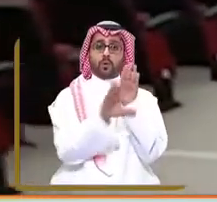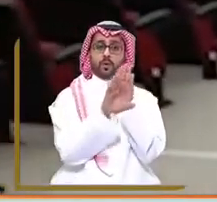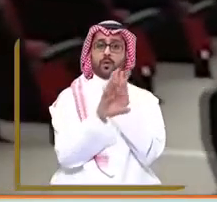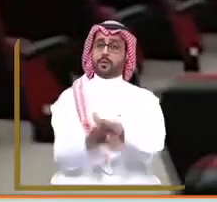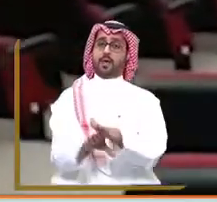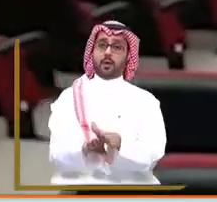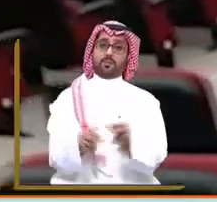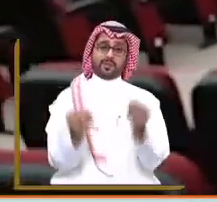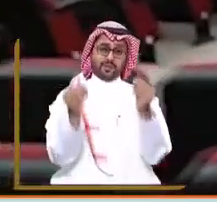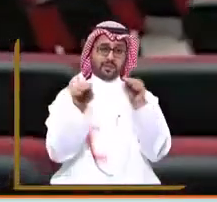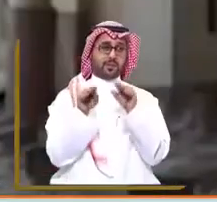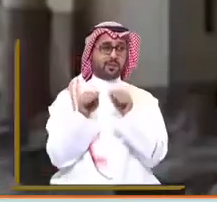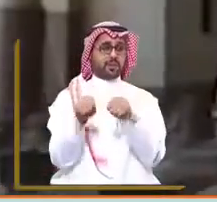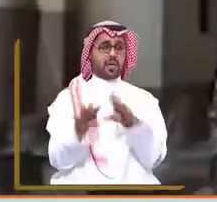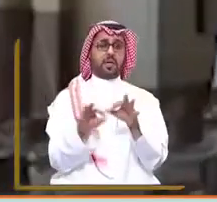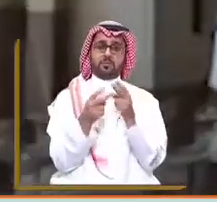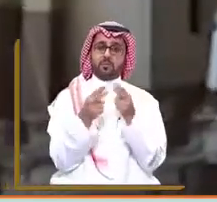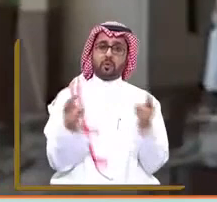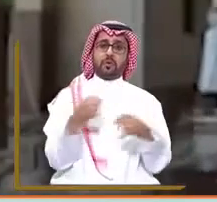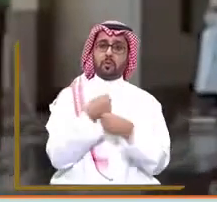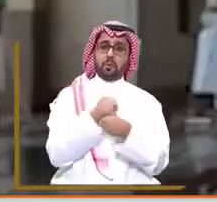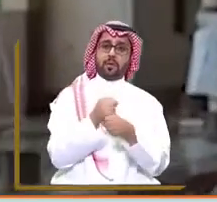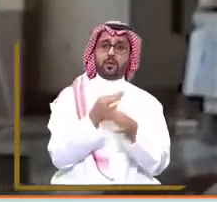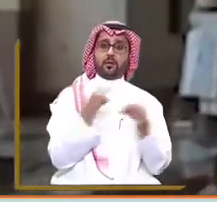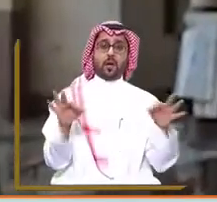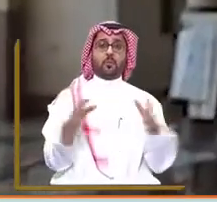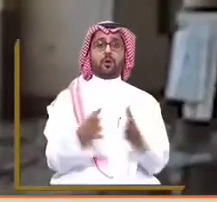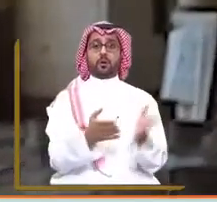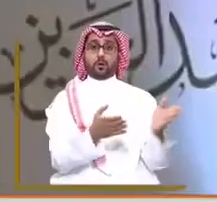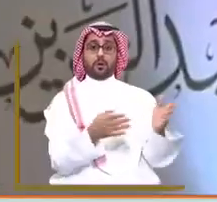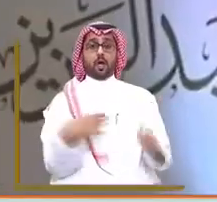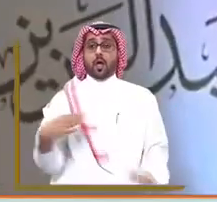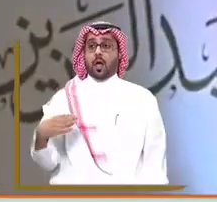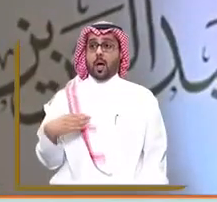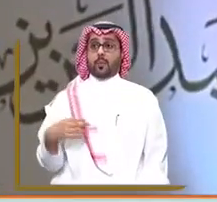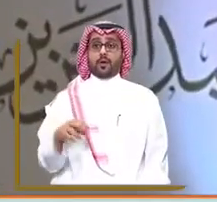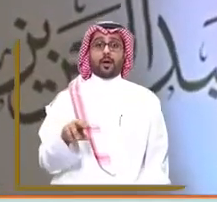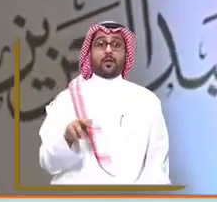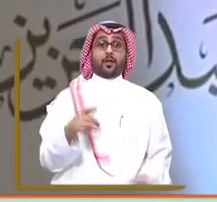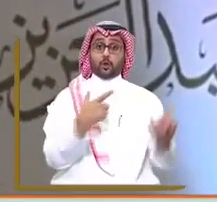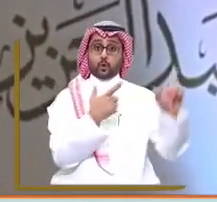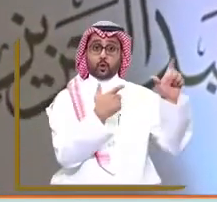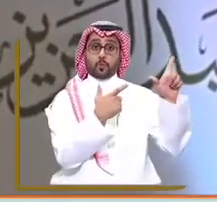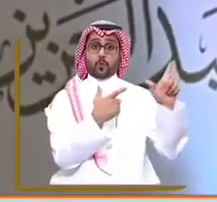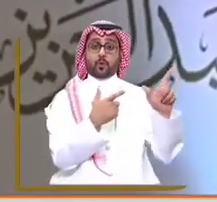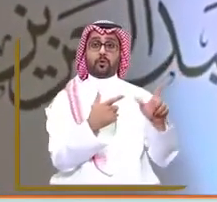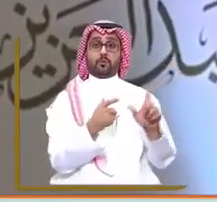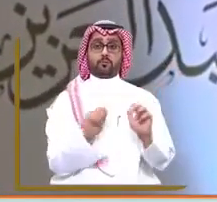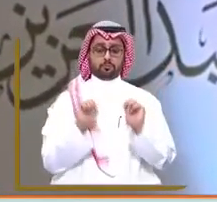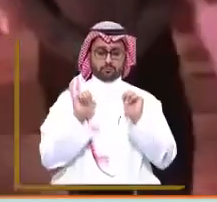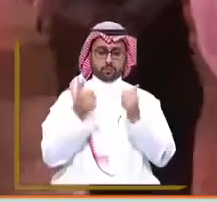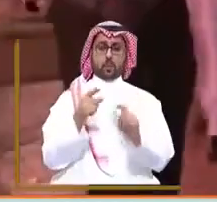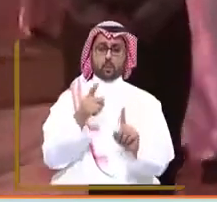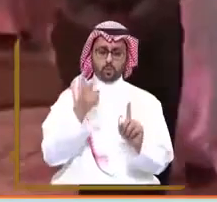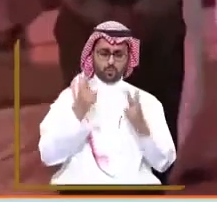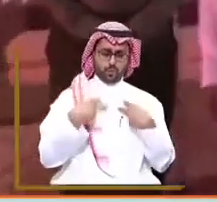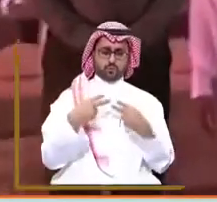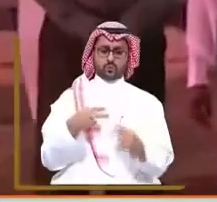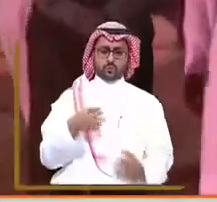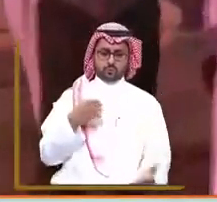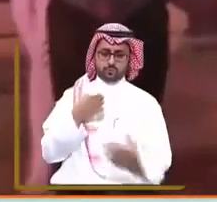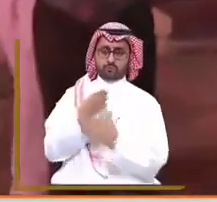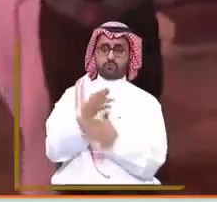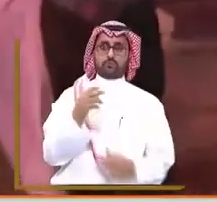تنموية وتعليمية وبلدية، الأمر الذي دعا أمير تبوك الأمير فهد بن سلطان للوقوف على تلك